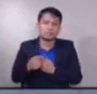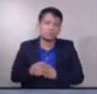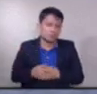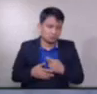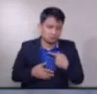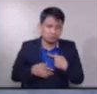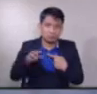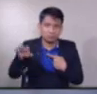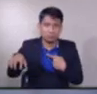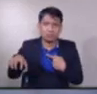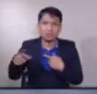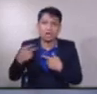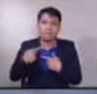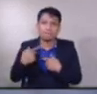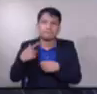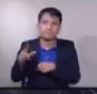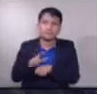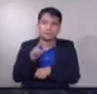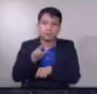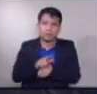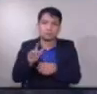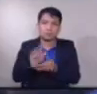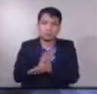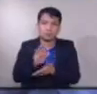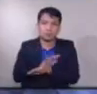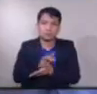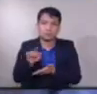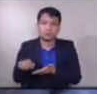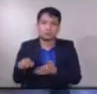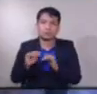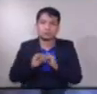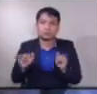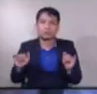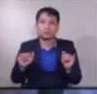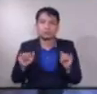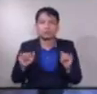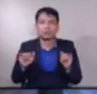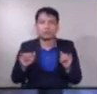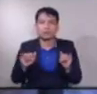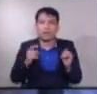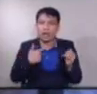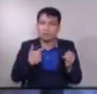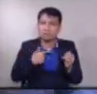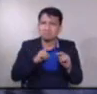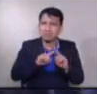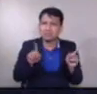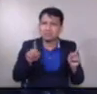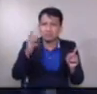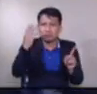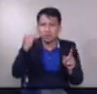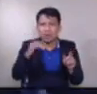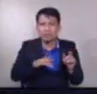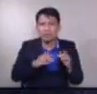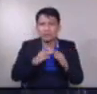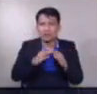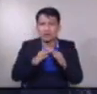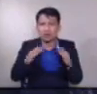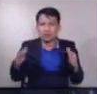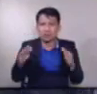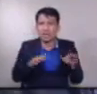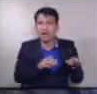ng lupa, merong papeles, pero nakatira pa rin sa labas. So,